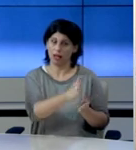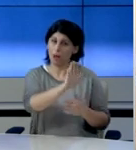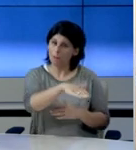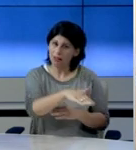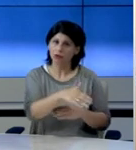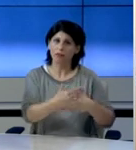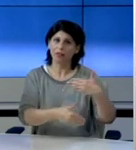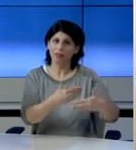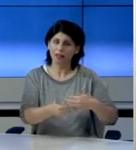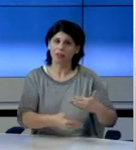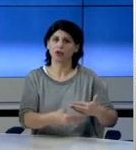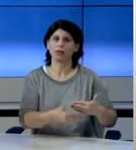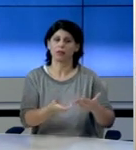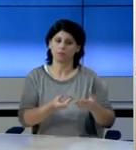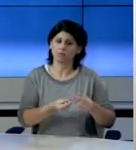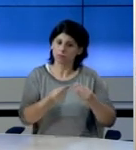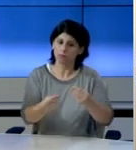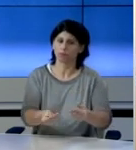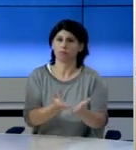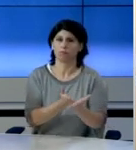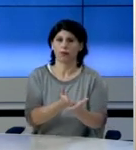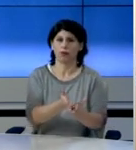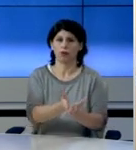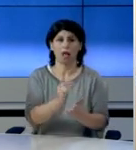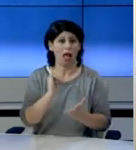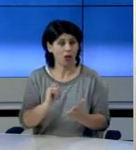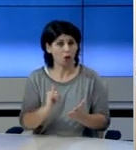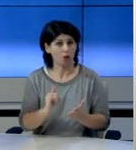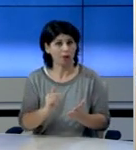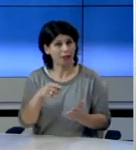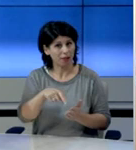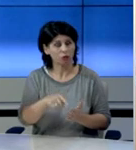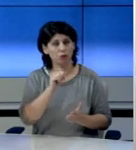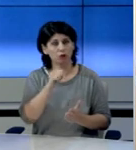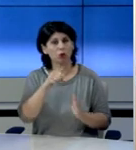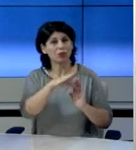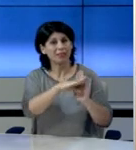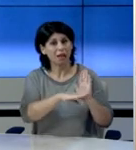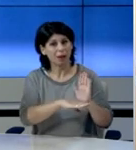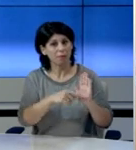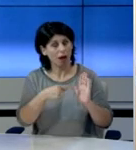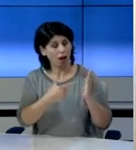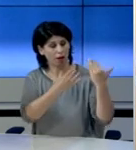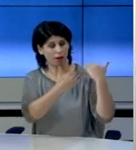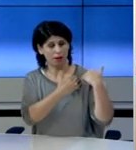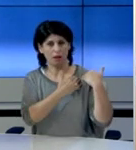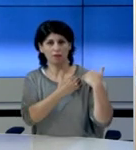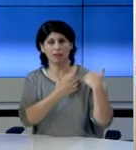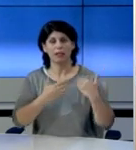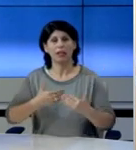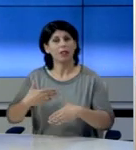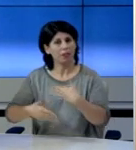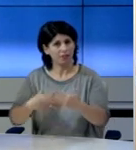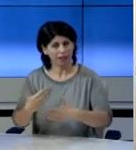απαξιώνοντας διαδικασίες απονομής της, ακόμα και αυτή που κατά το Σύνταγμα έχει αναλάβει, τη διαδικασία